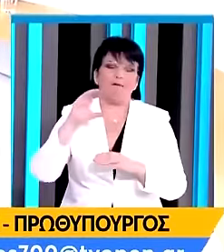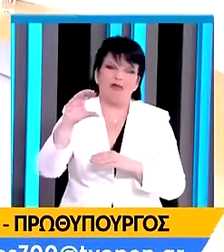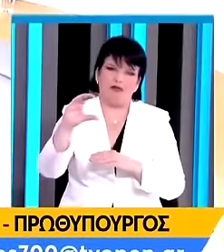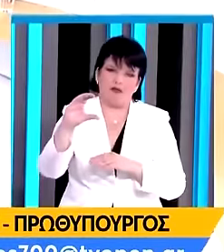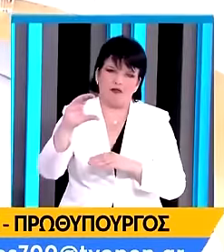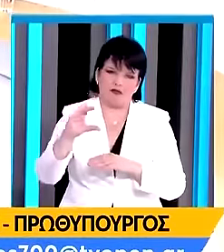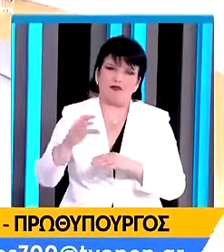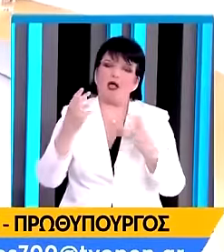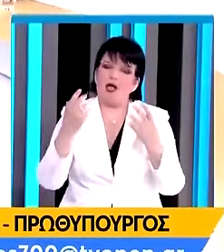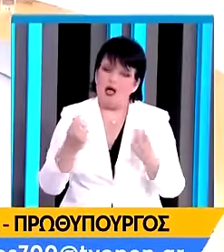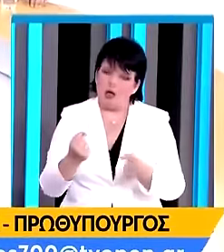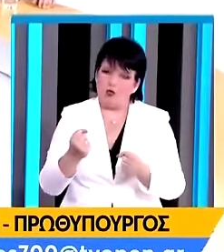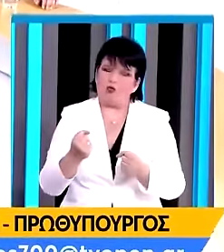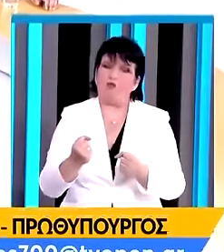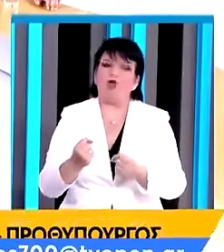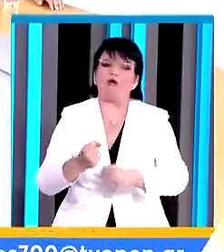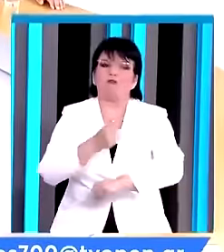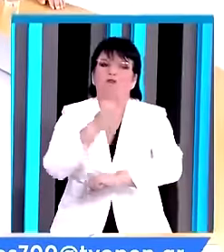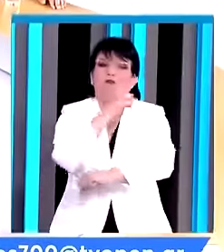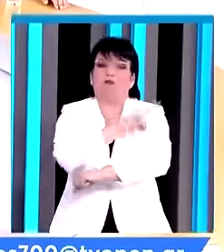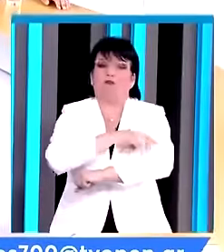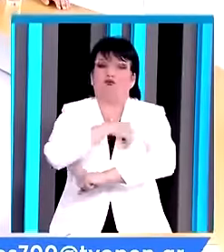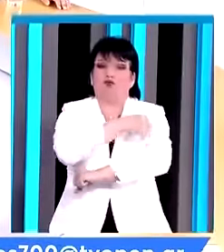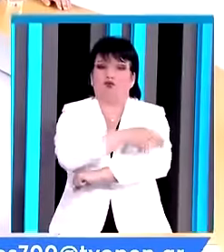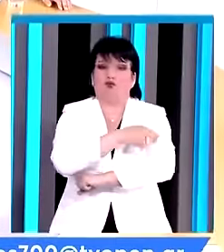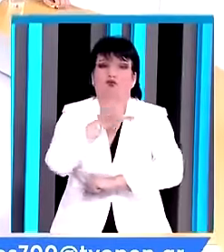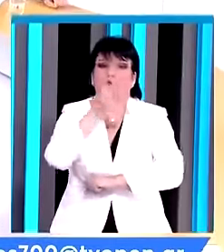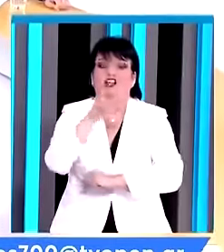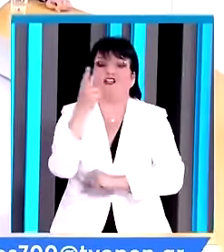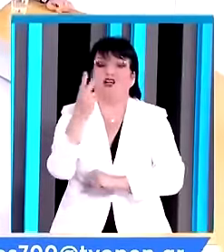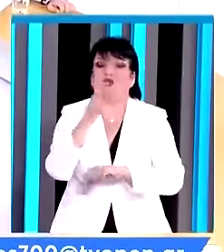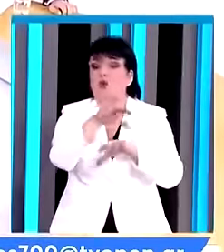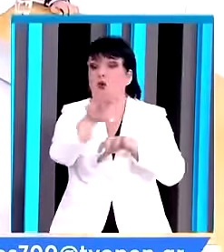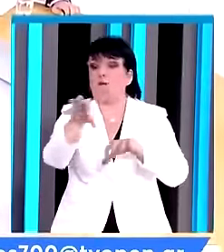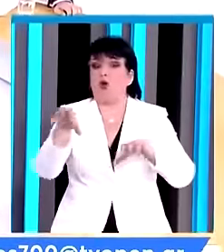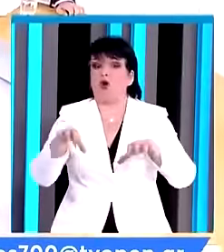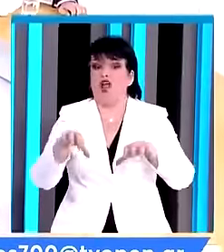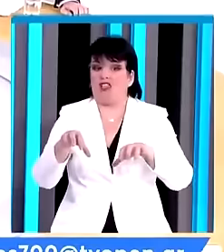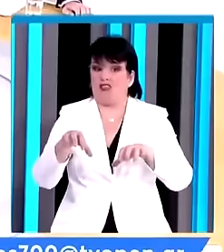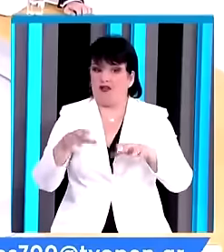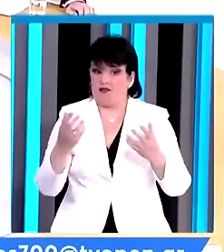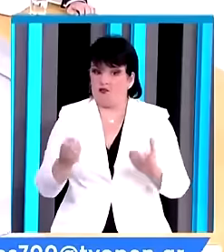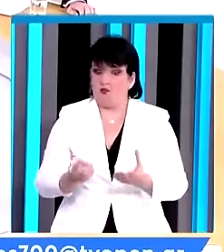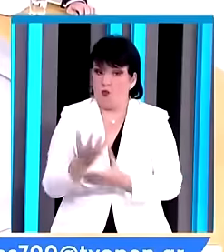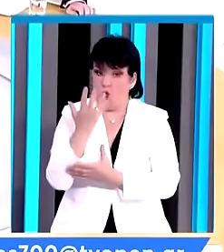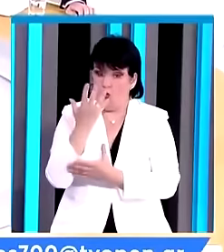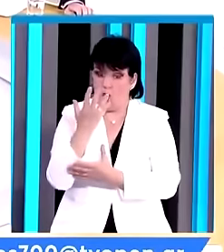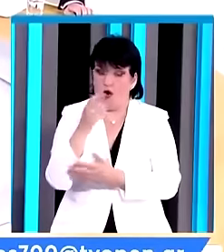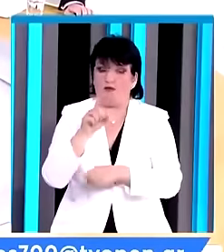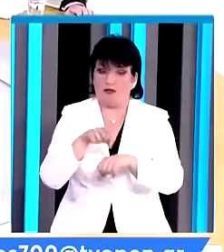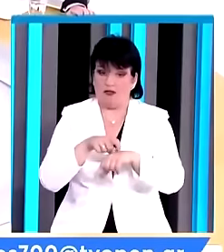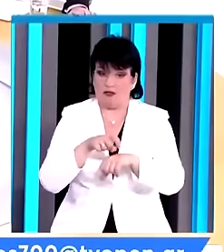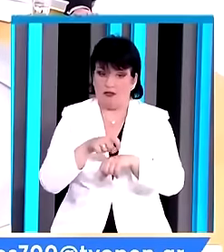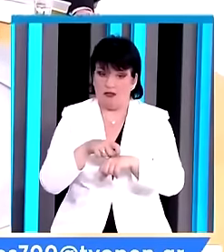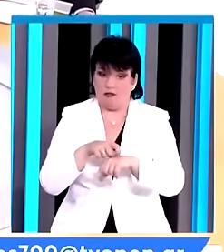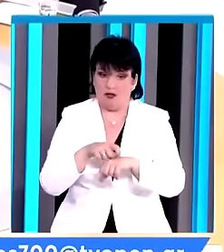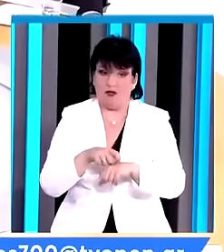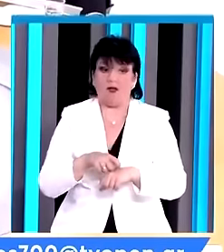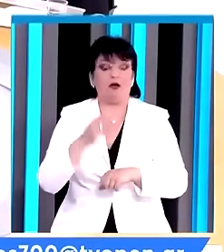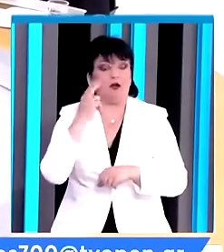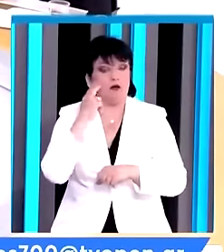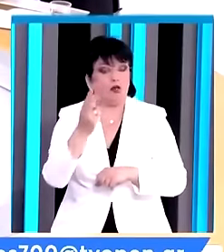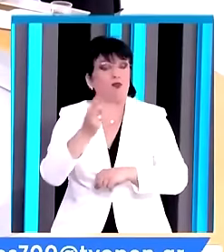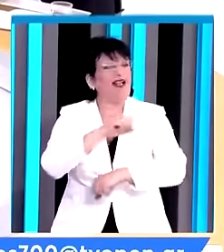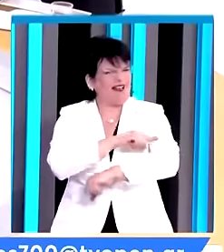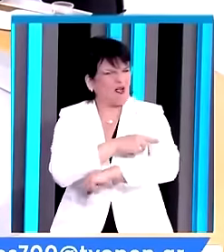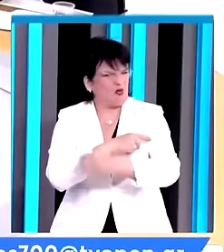μας και στις υποδομές. Δύο παραδείγματα. Φτιάχνουμε 32 καινούργιες μονάδες εντατικής θεραπείας στον Ευαγγελισμό. Μιας και μιλήσαμε. Mm-hmm. Είχαμε 31, θα φτιάξουμε 32.